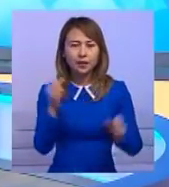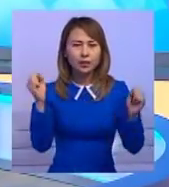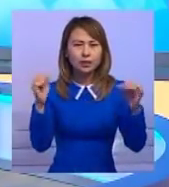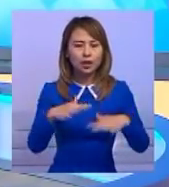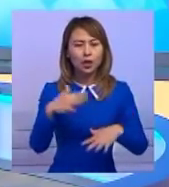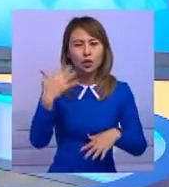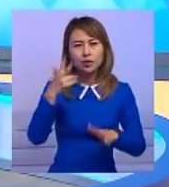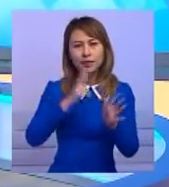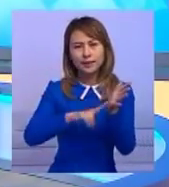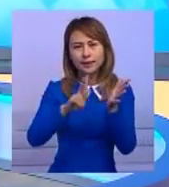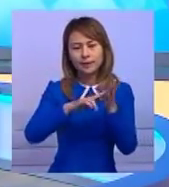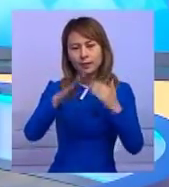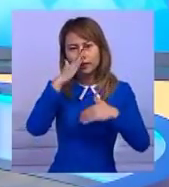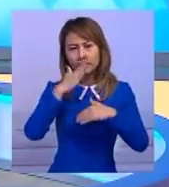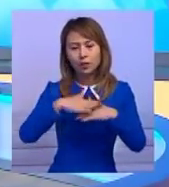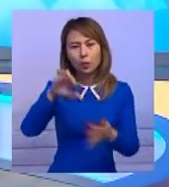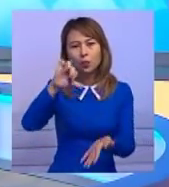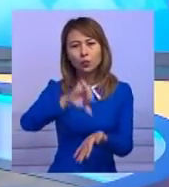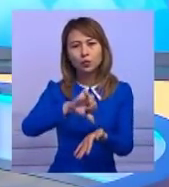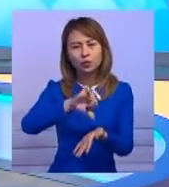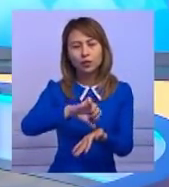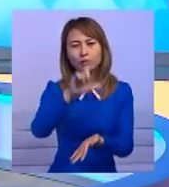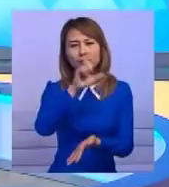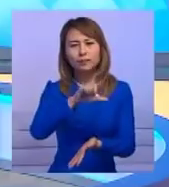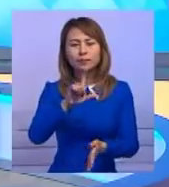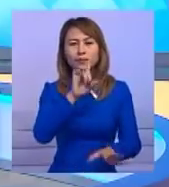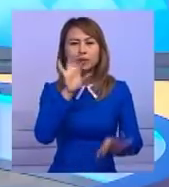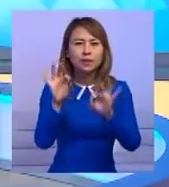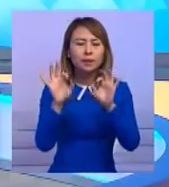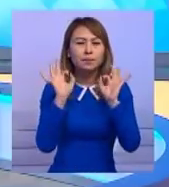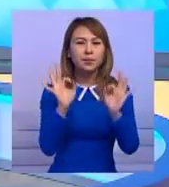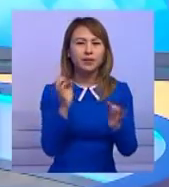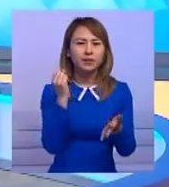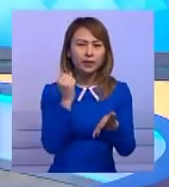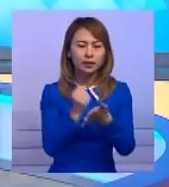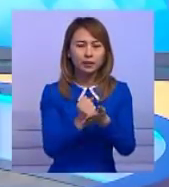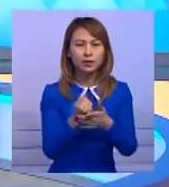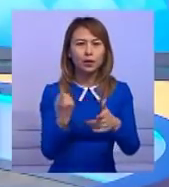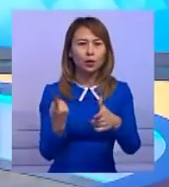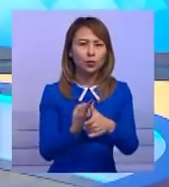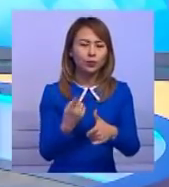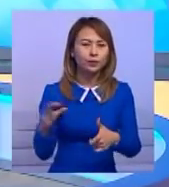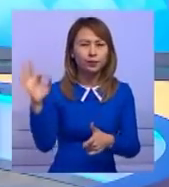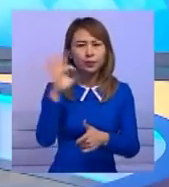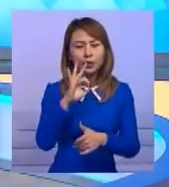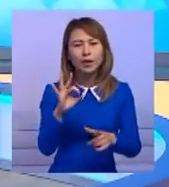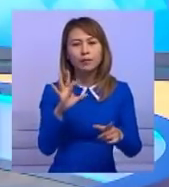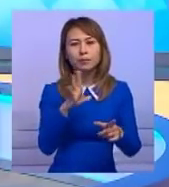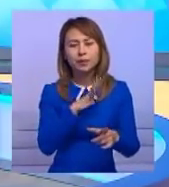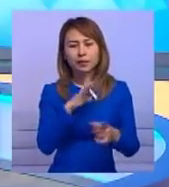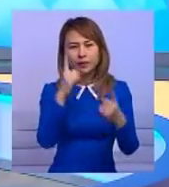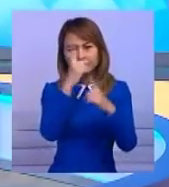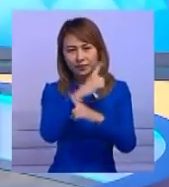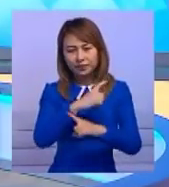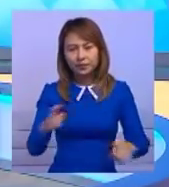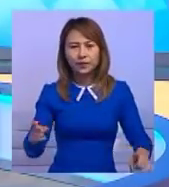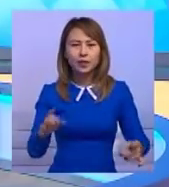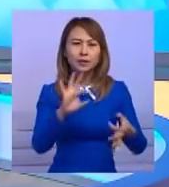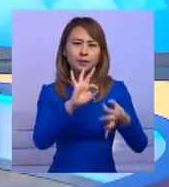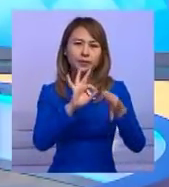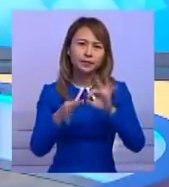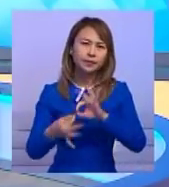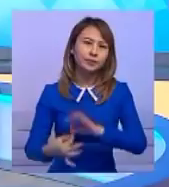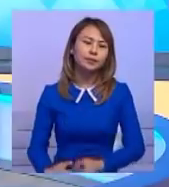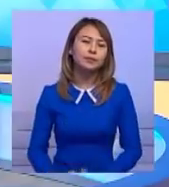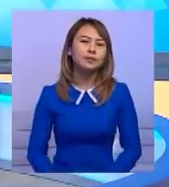80-ден астам шаруашылық өкілі қатысып, мал таңбалаудың заманауи әдіс-тәсілдері туралы кең мәлімет алды. Толығырақ осы